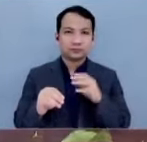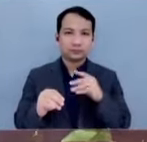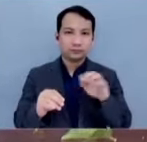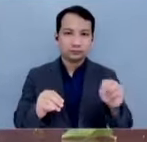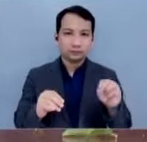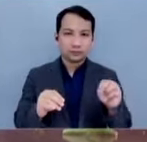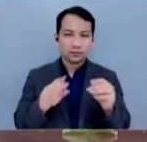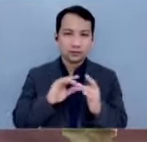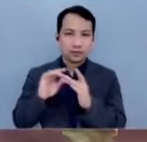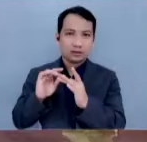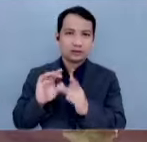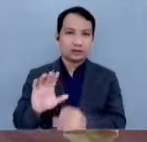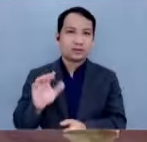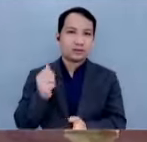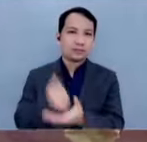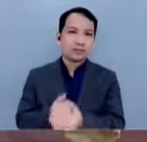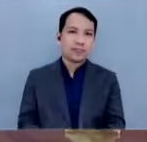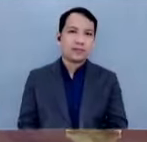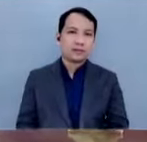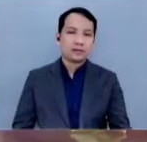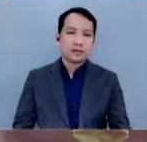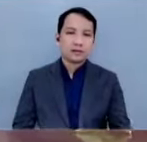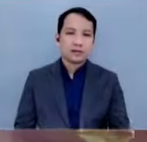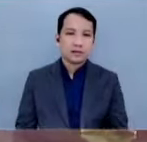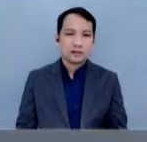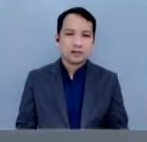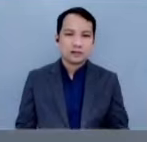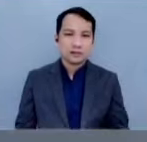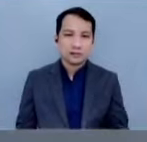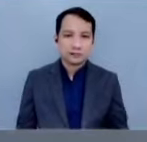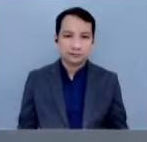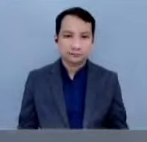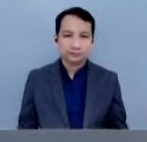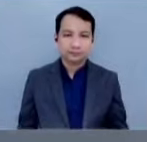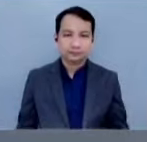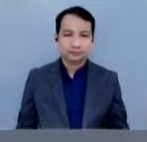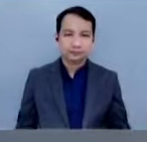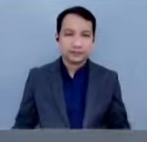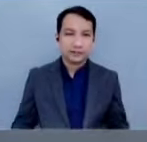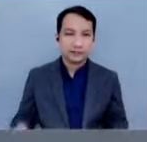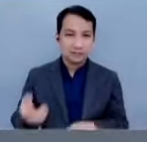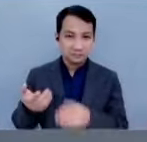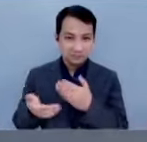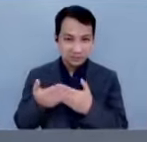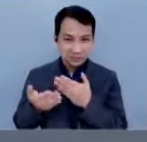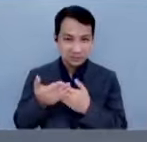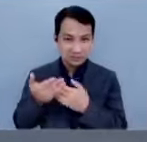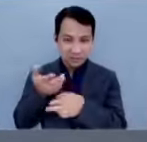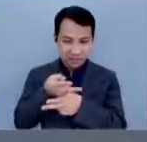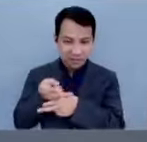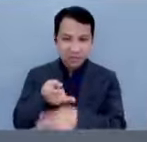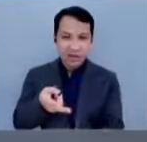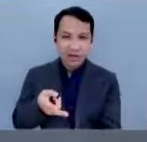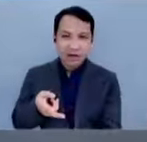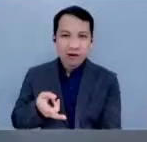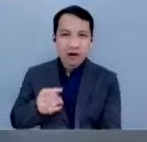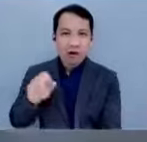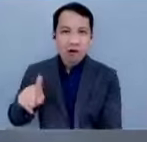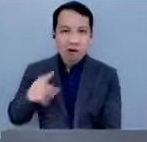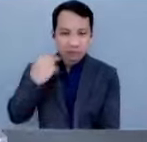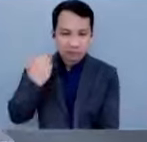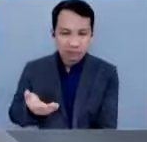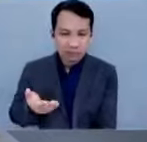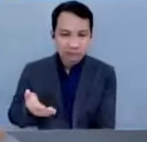Specialized talaga pala ito. Yes. Ito yung concern ni Mami Chiki, Jenny. Mahirap bang alagaan ang mga bonsai? O baka mamatay din yan sa kamay